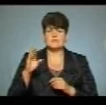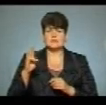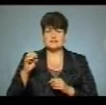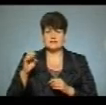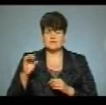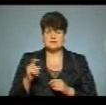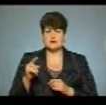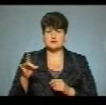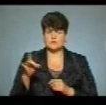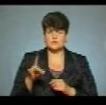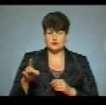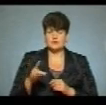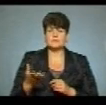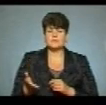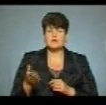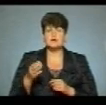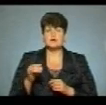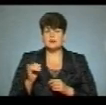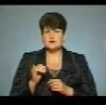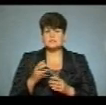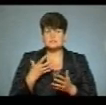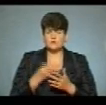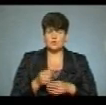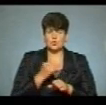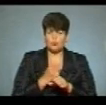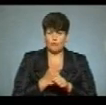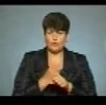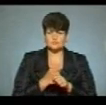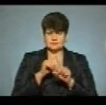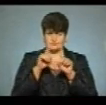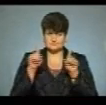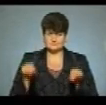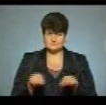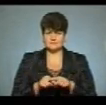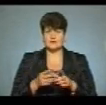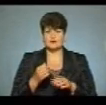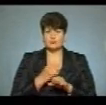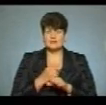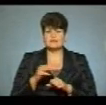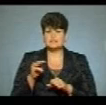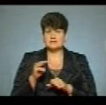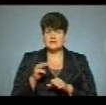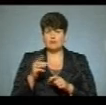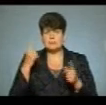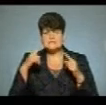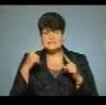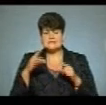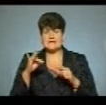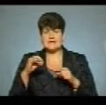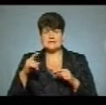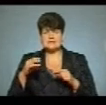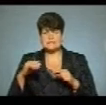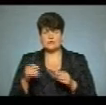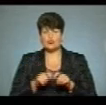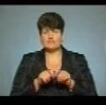звідки родом герой Небесної Сотні Назарій Войтович. Свої роботи учасники виставки створювали у Травневому у мистецькій резиденції, яку